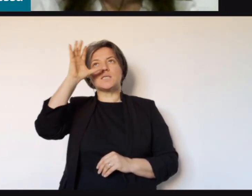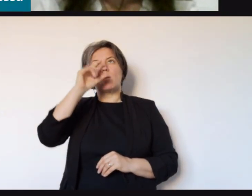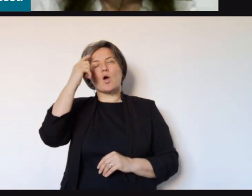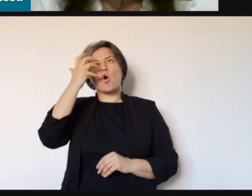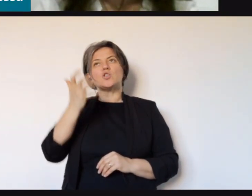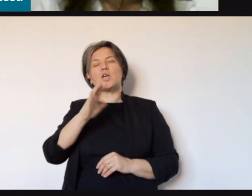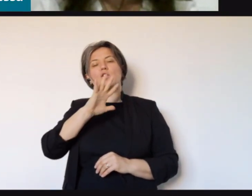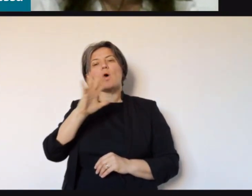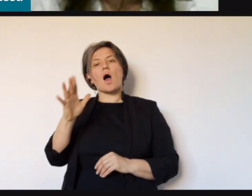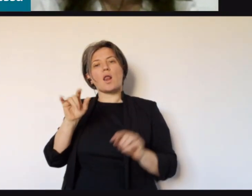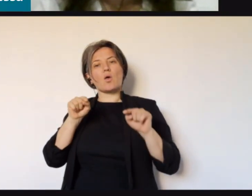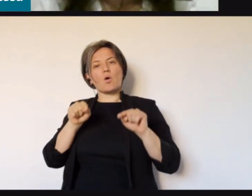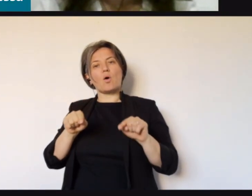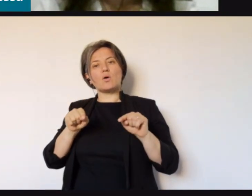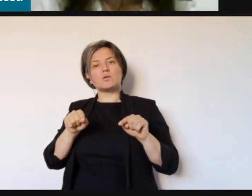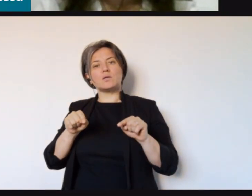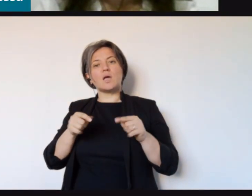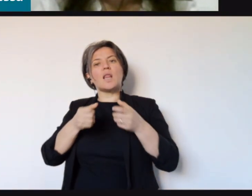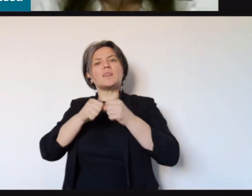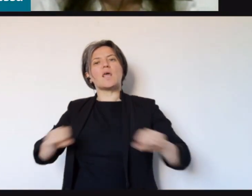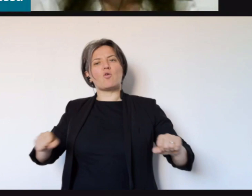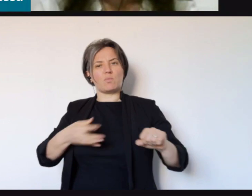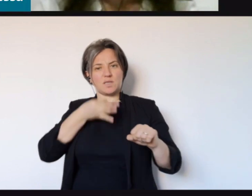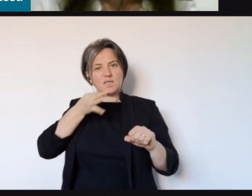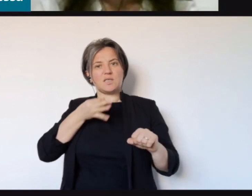democrazia, perché